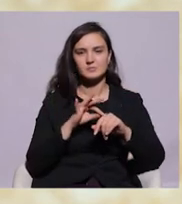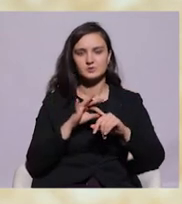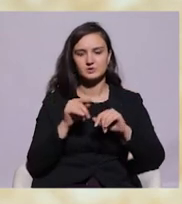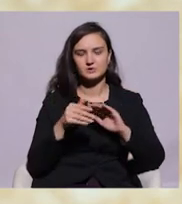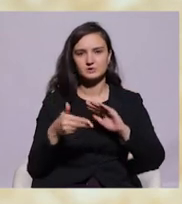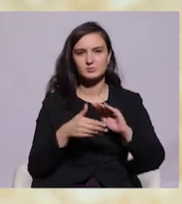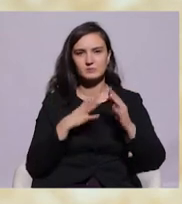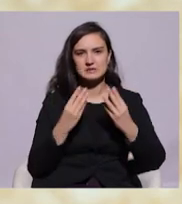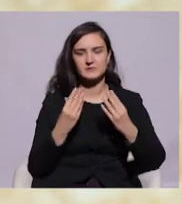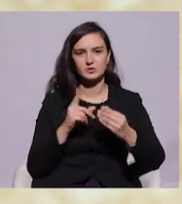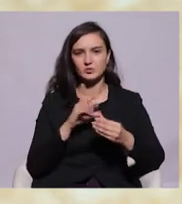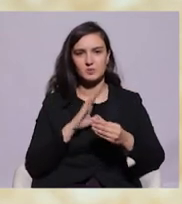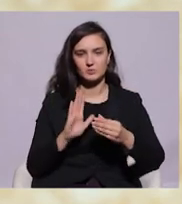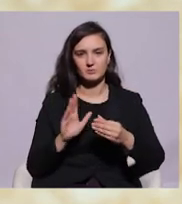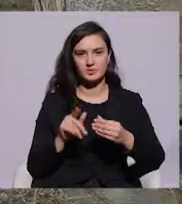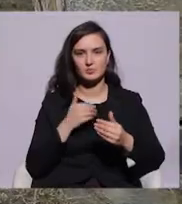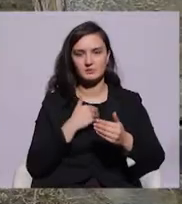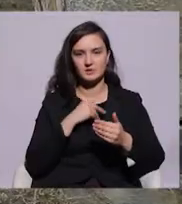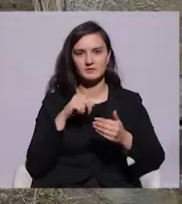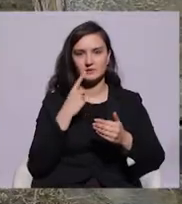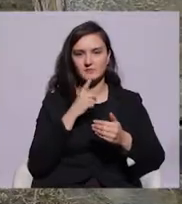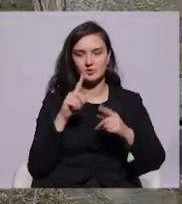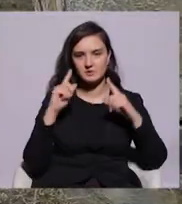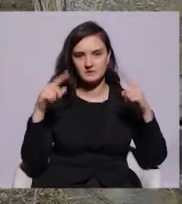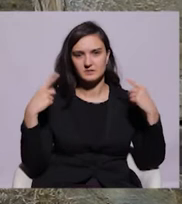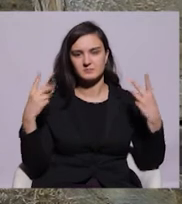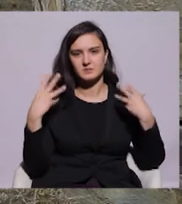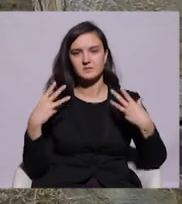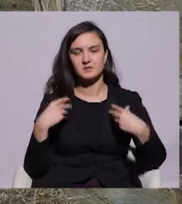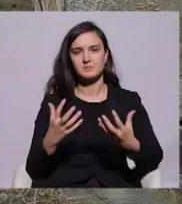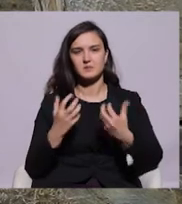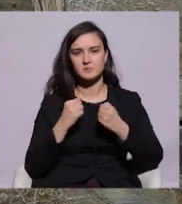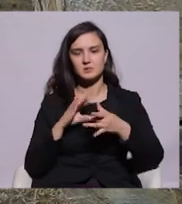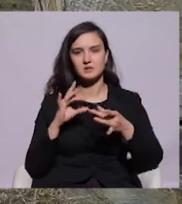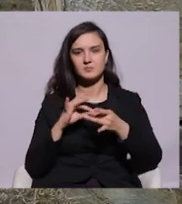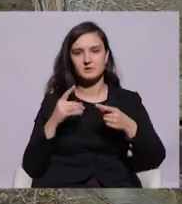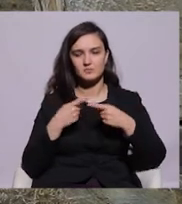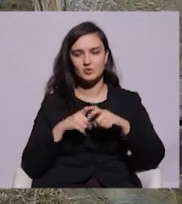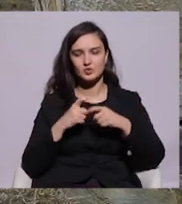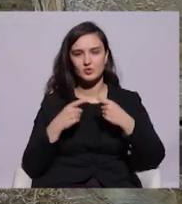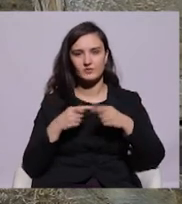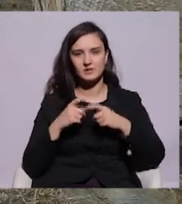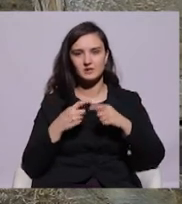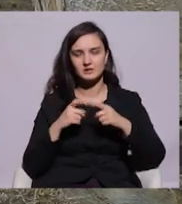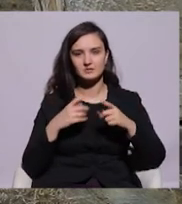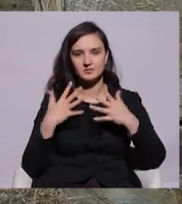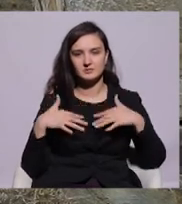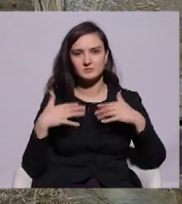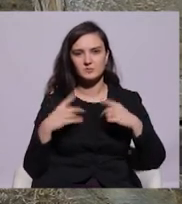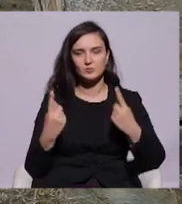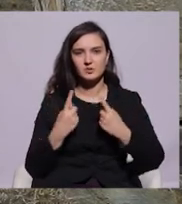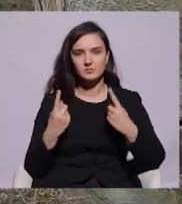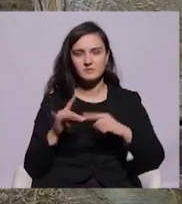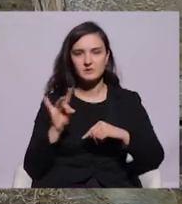ტყავს ძირზე უდებდნენ, რომ სისხლი არ შეს სულიყო. მინდა ვთქვა, რომ ცხვრის ბეწვისგან მიღებული ძაფით მოქსოვილი ტანსაცმელი ცხვრის